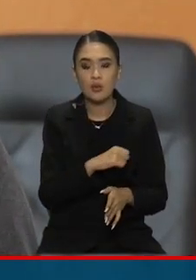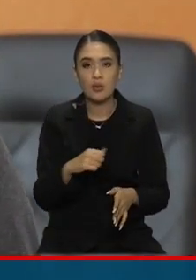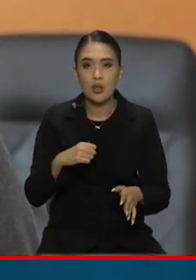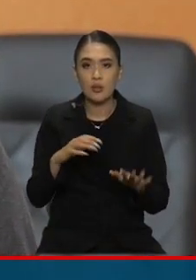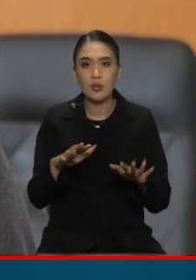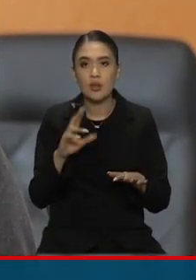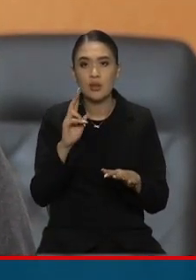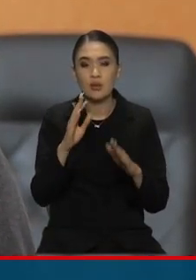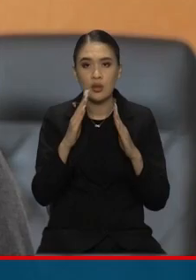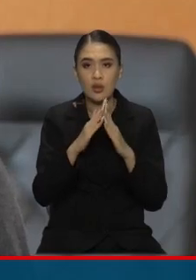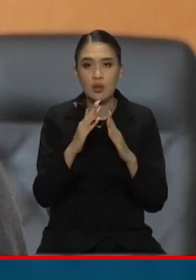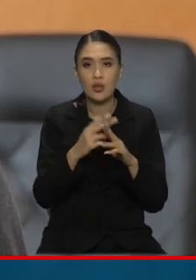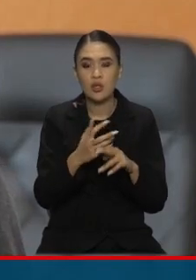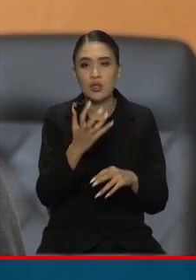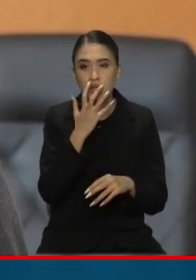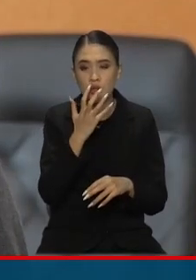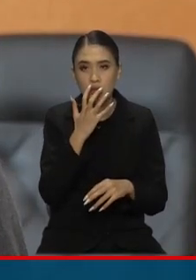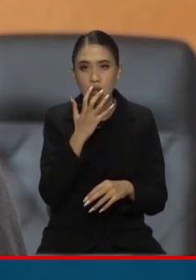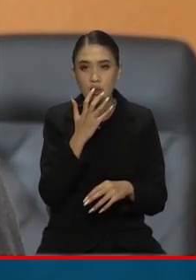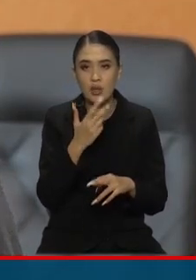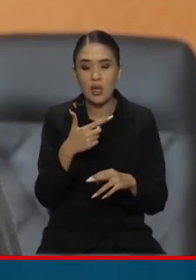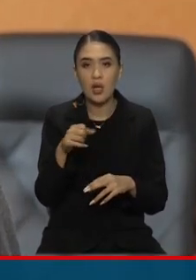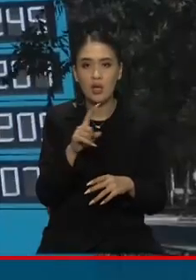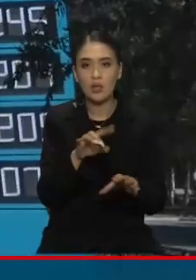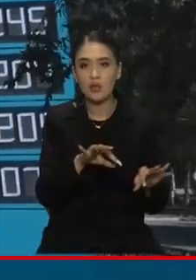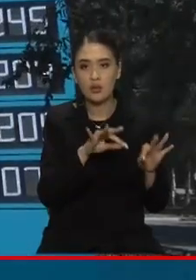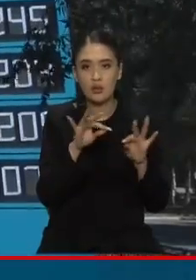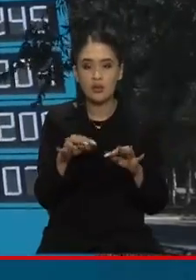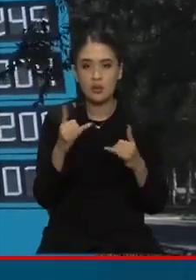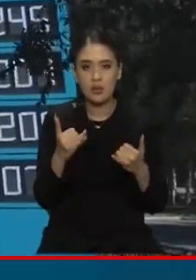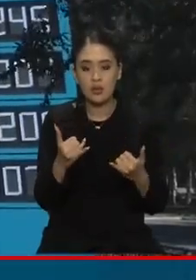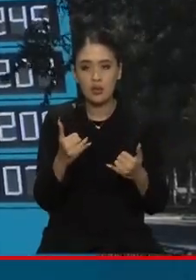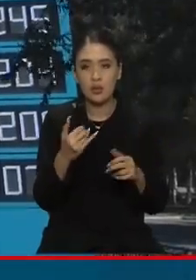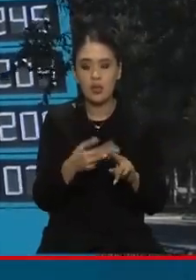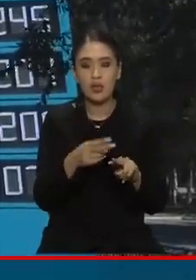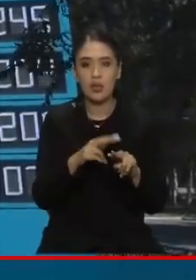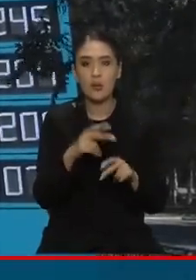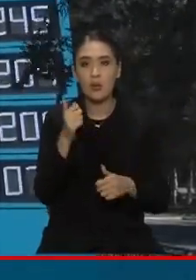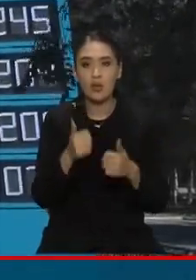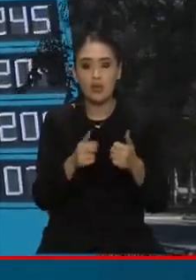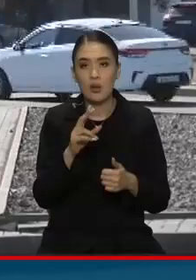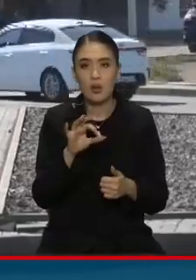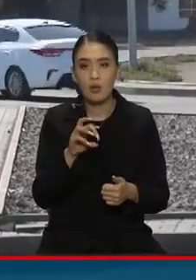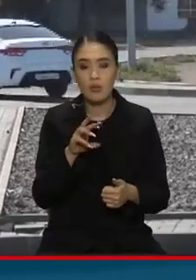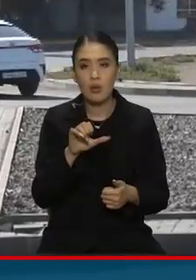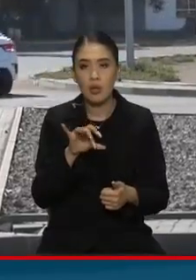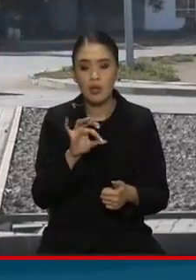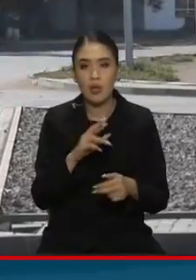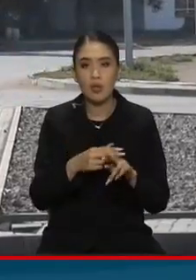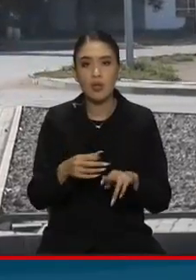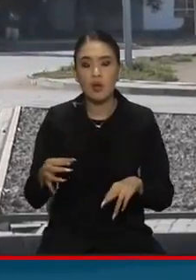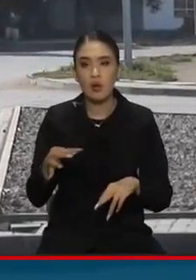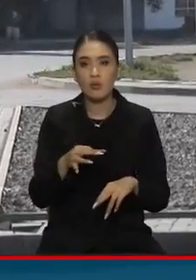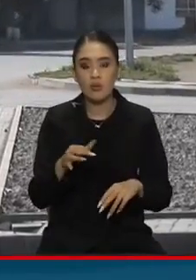үйлерін газбен жылытатын, соларға газ қорын толтырып жатыр. Мәселе аймаққа бәсекелес компаниялар келмей түзелмейді. Облыс басшылығы